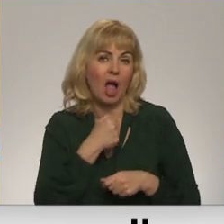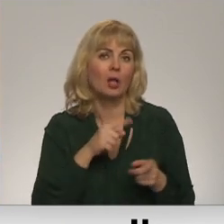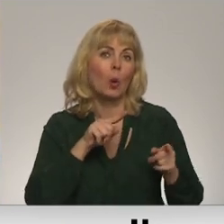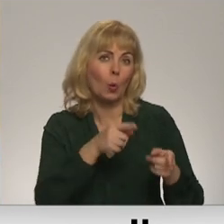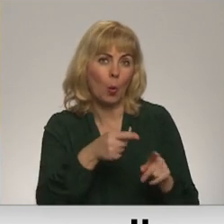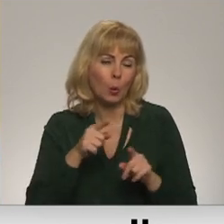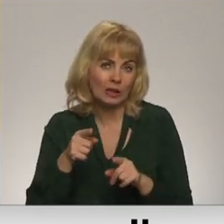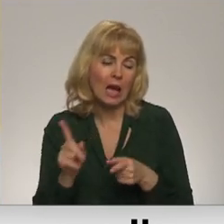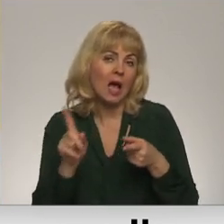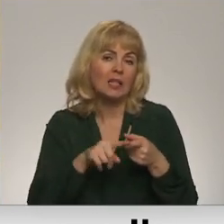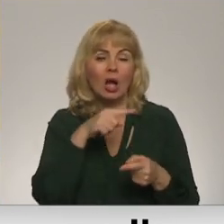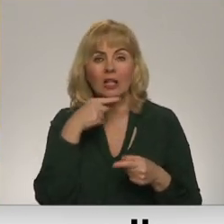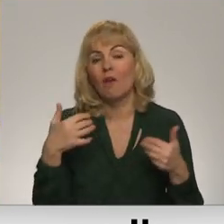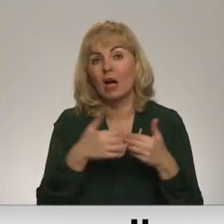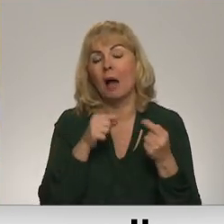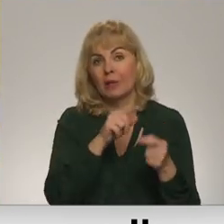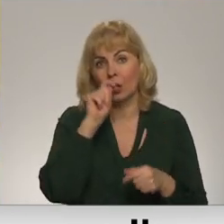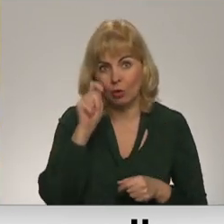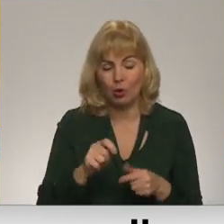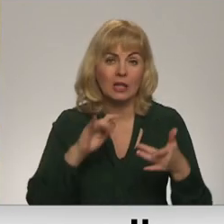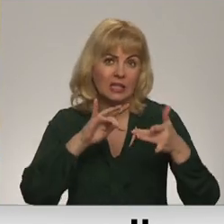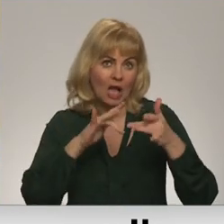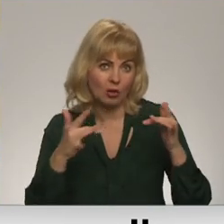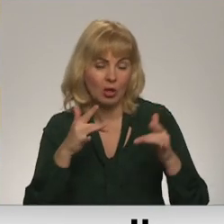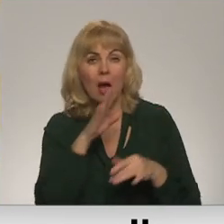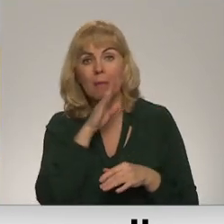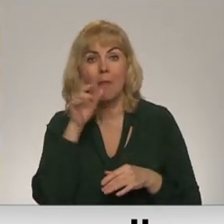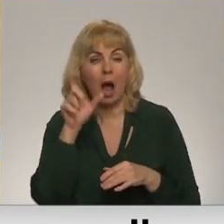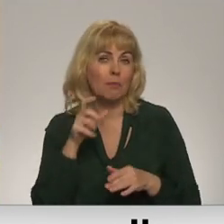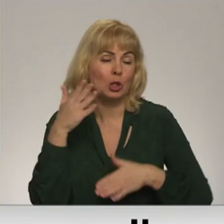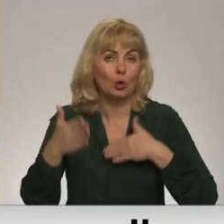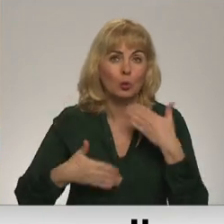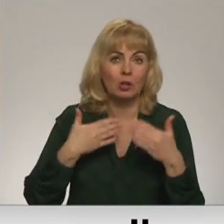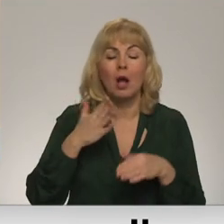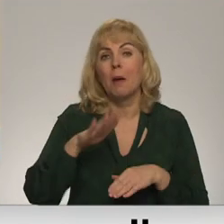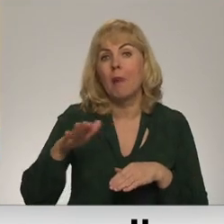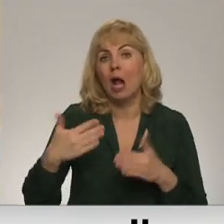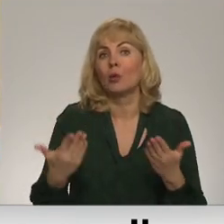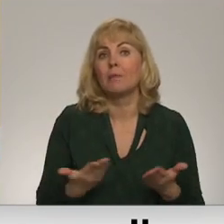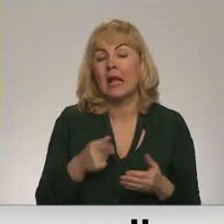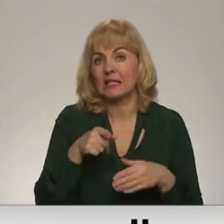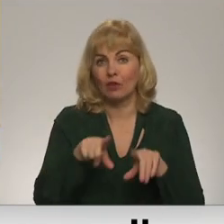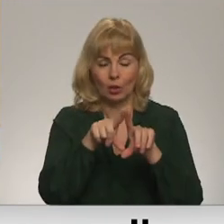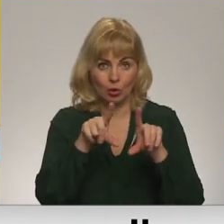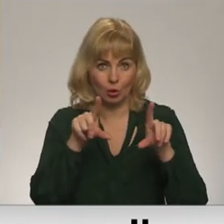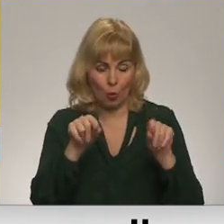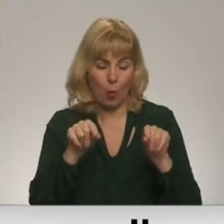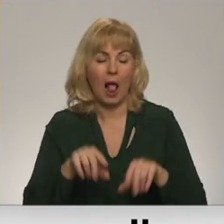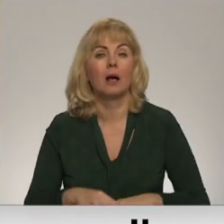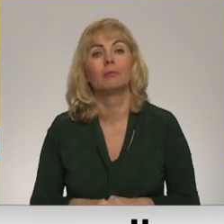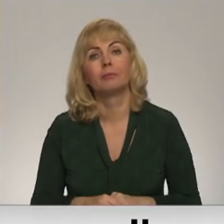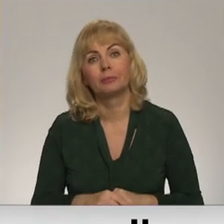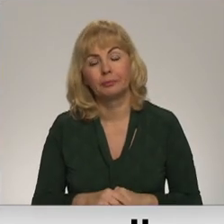saistībā ar Krievijas karu pret Ukrainu. Sociālajos tīklos vairākas māmiņas ir satraukušās par bērnu piedzīvoto skolā. Stāsta Tīna